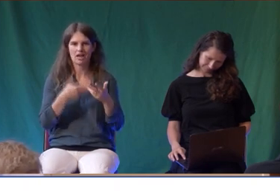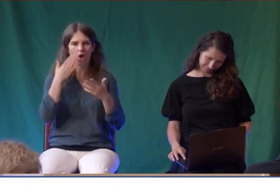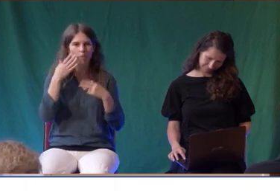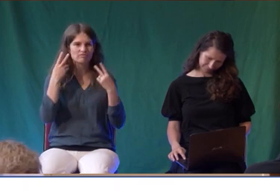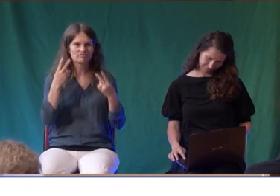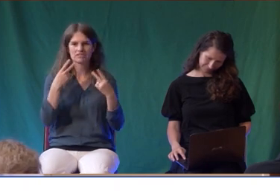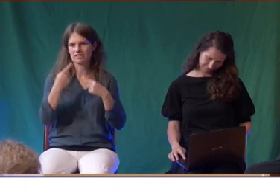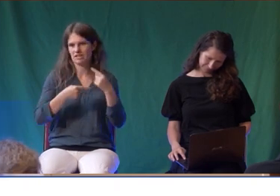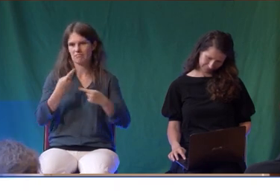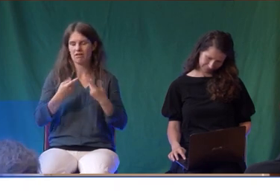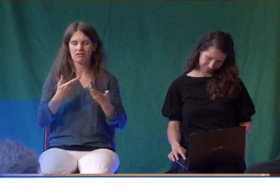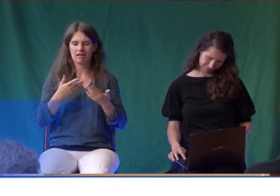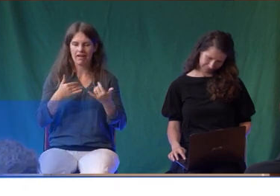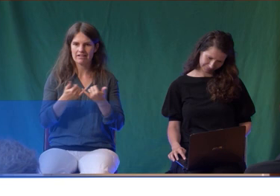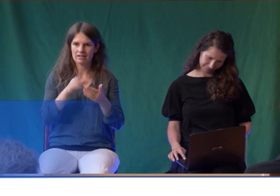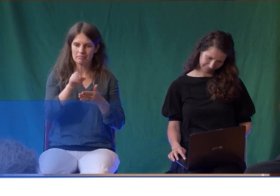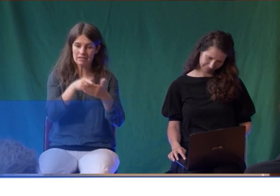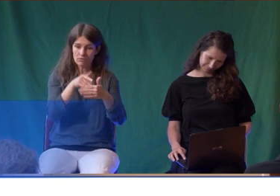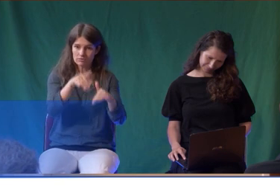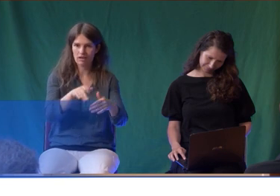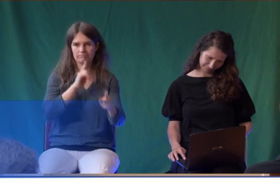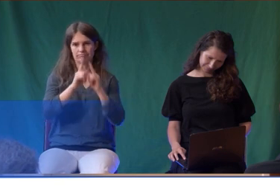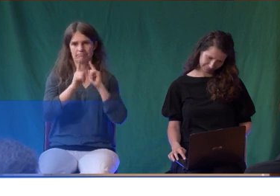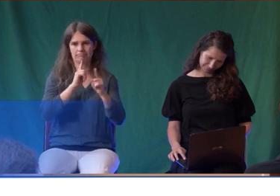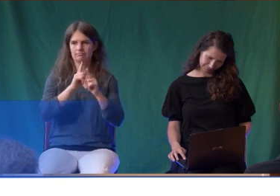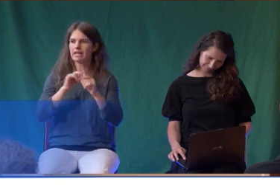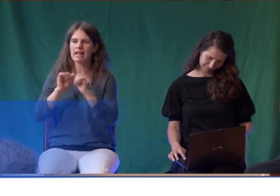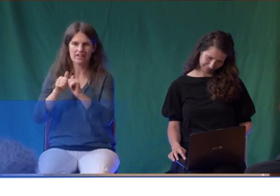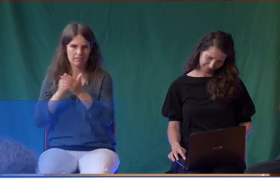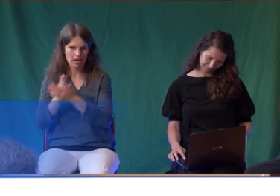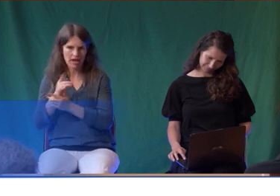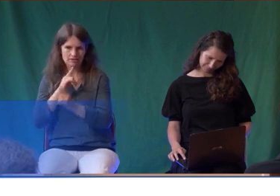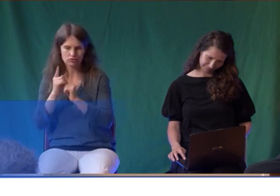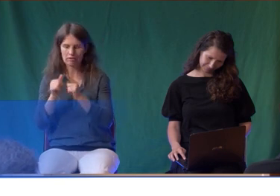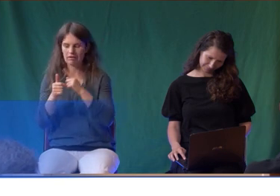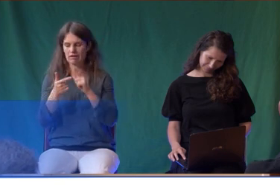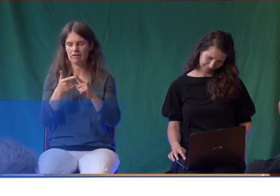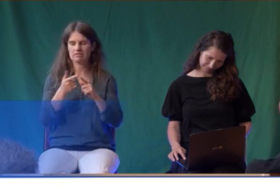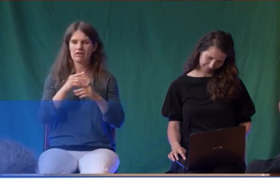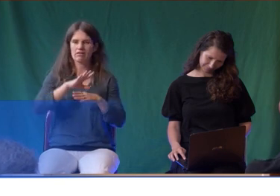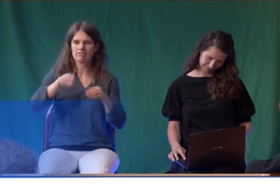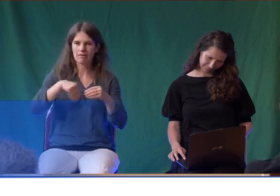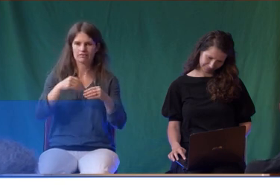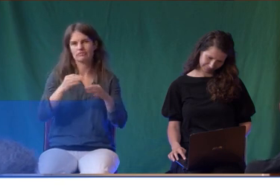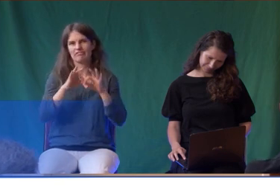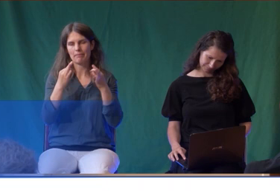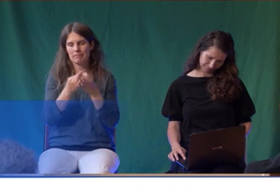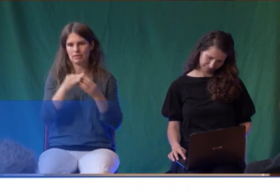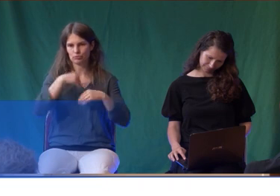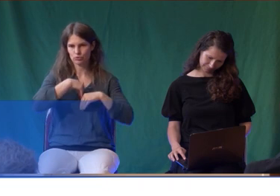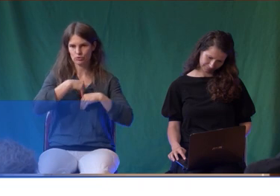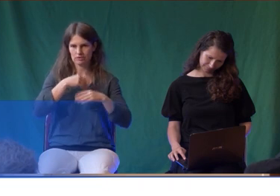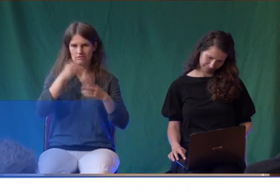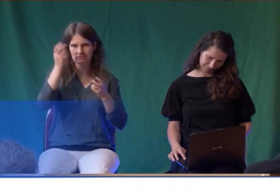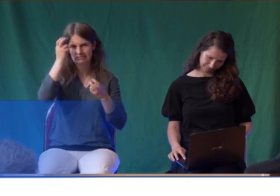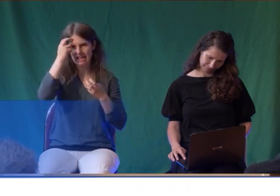in hilfeplanen bedarfsfeststellungsgesprächen das nächste sind familienpsychologische Sachverständigen Gutachten den unsere Eltern immer